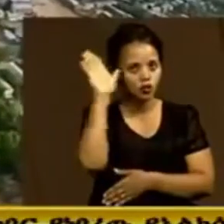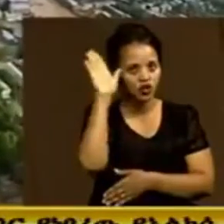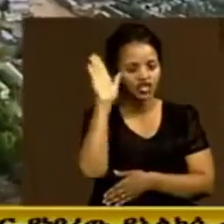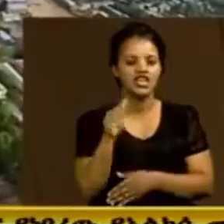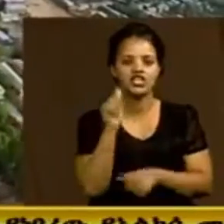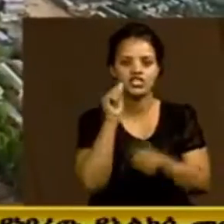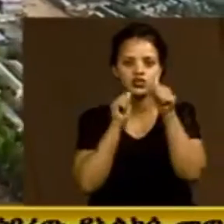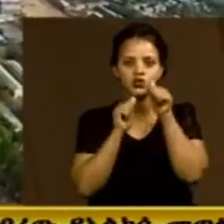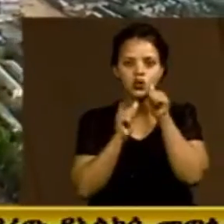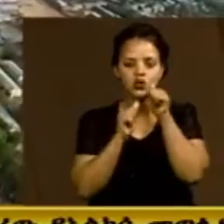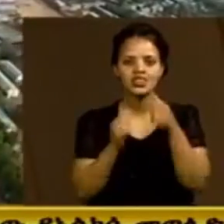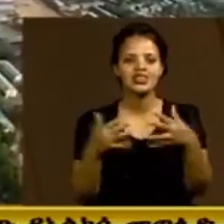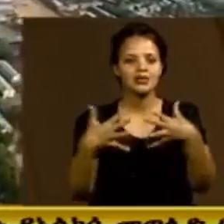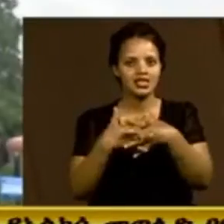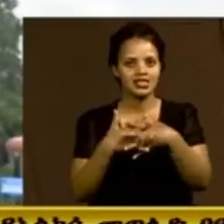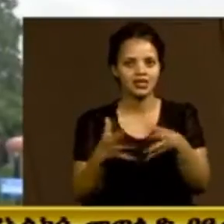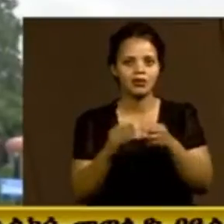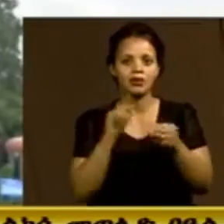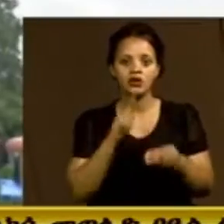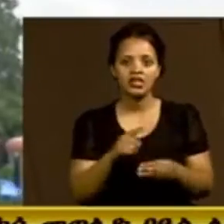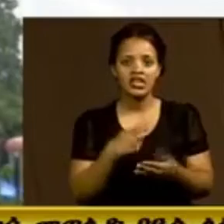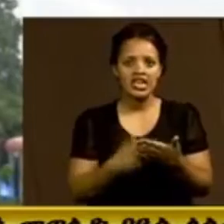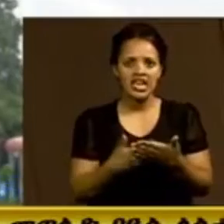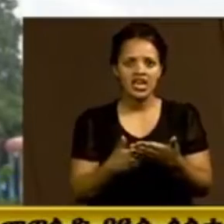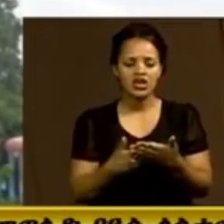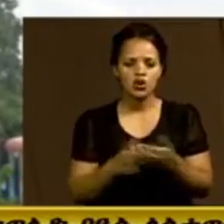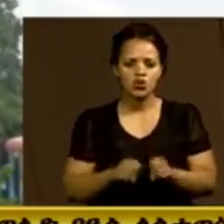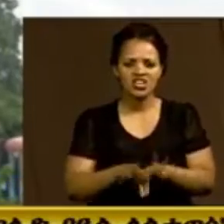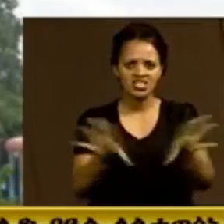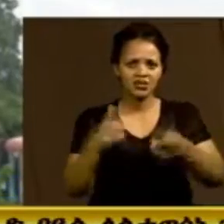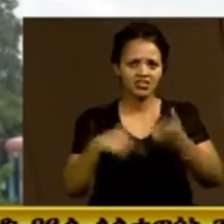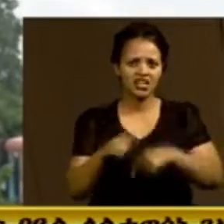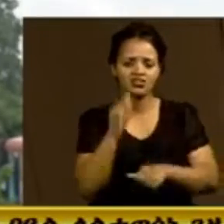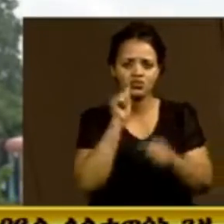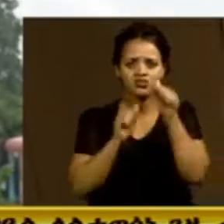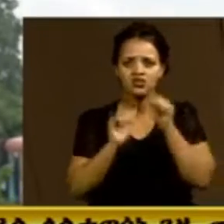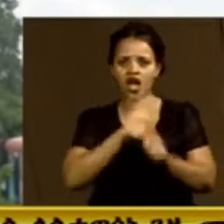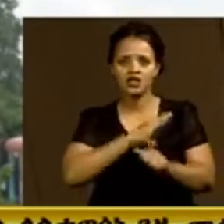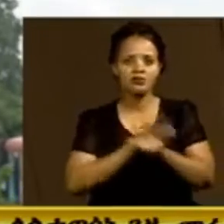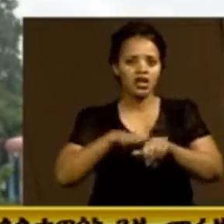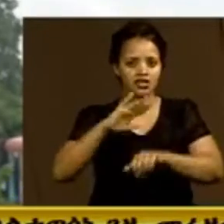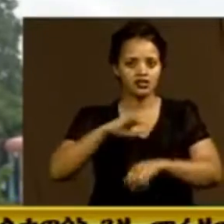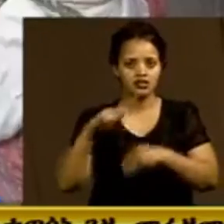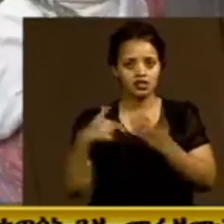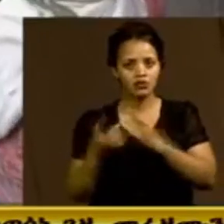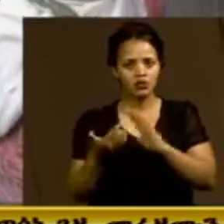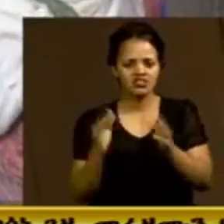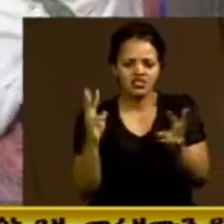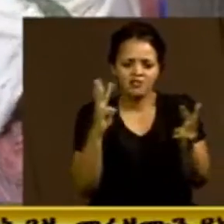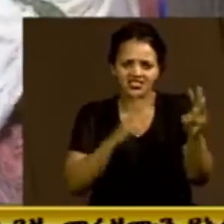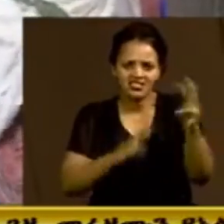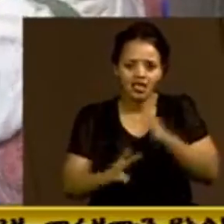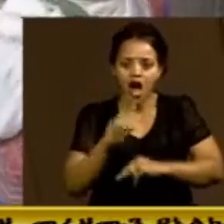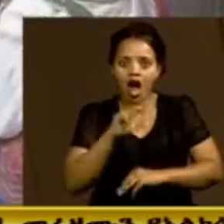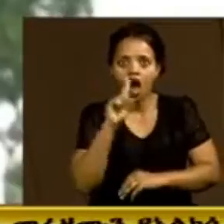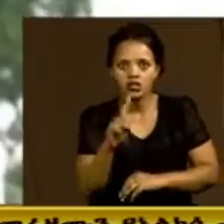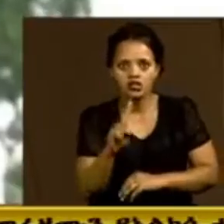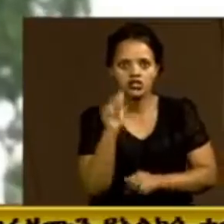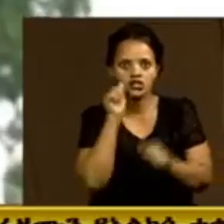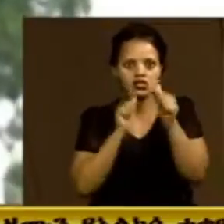ጥምረት ሰብሳቢ ናቸው። ይሄ ወረርሽኝ ከመጣ እድሮች ከአቅማቸው በላይ የሆንና ስለሚያስቸግረን 21 እድር